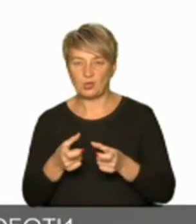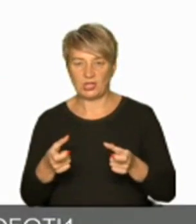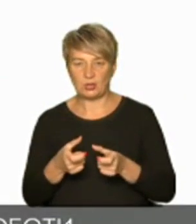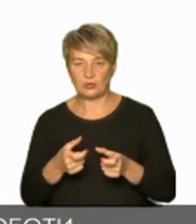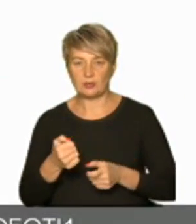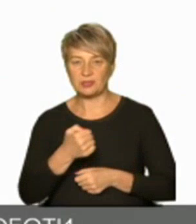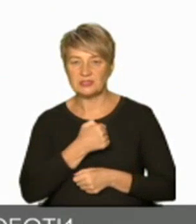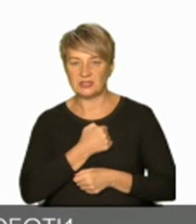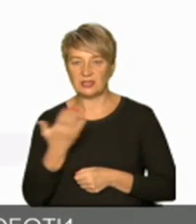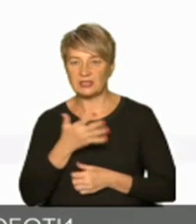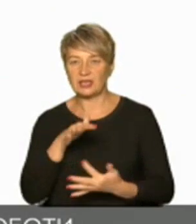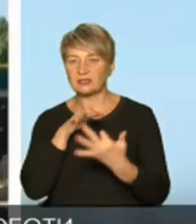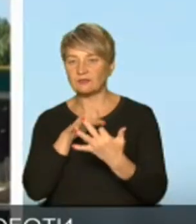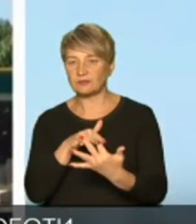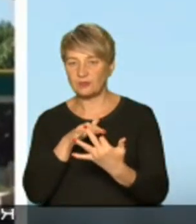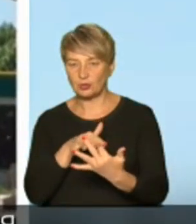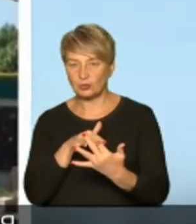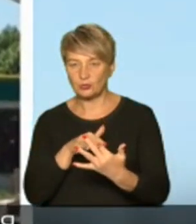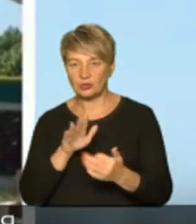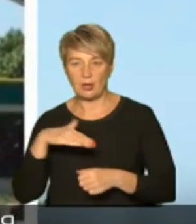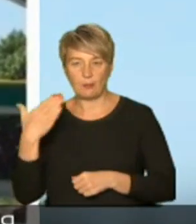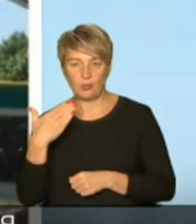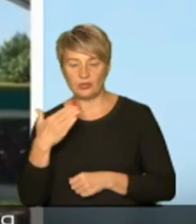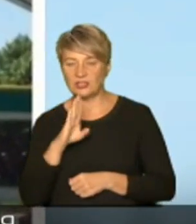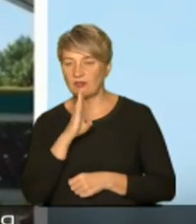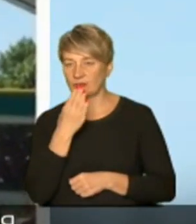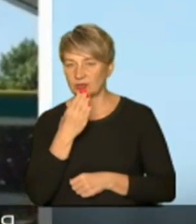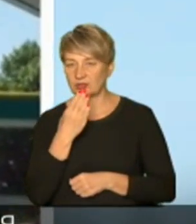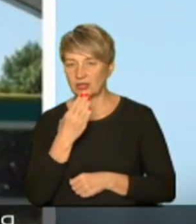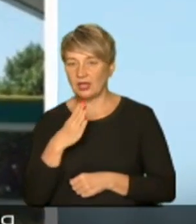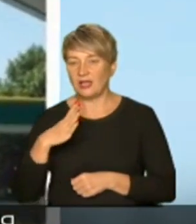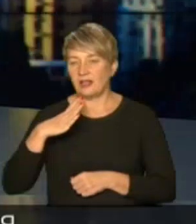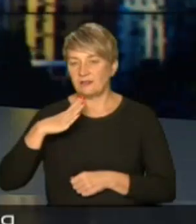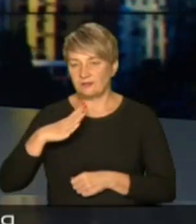які воюють на боці ворога, бідкаються, що доводиться кидати автівки на заправках.